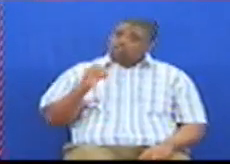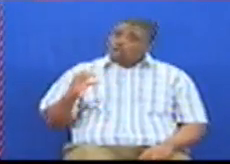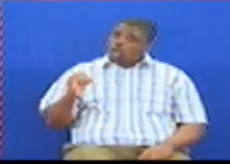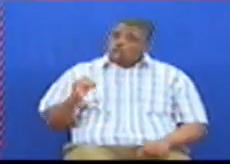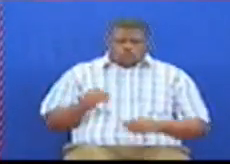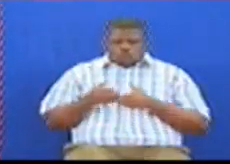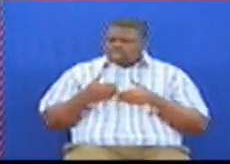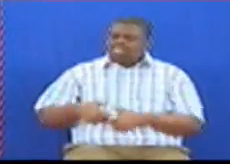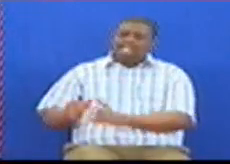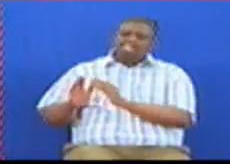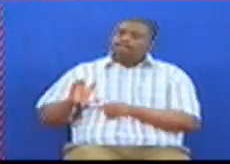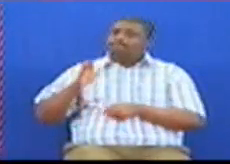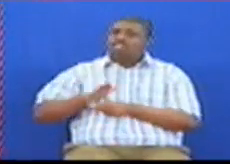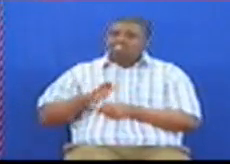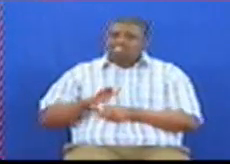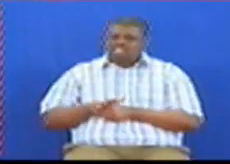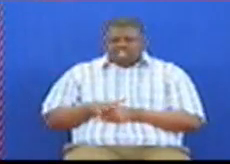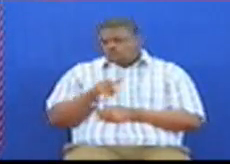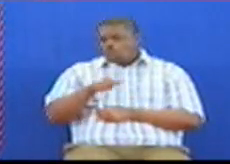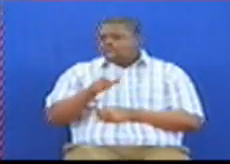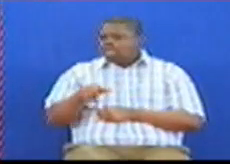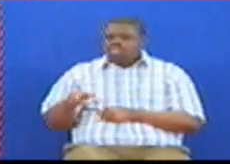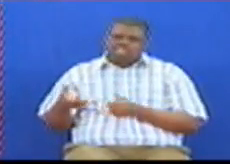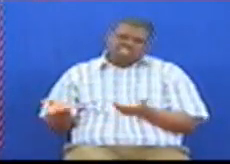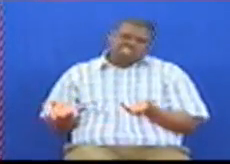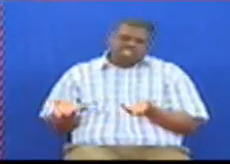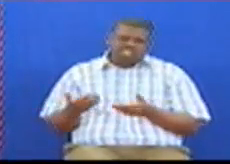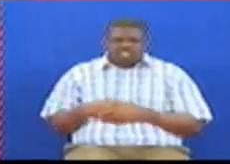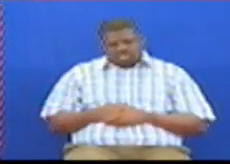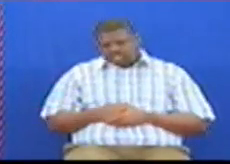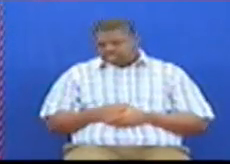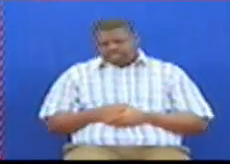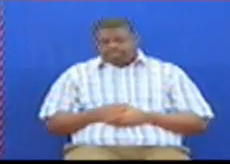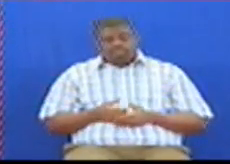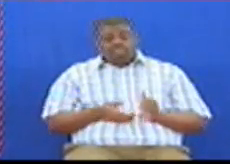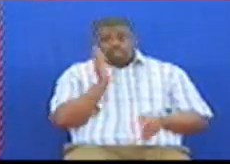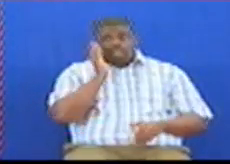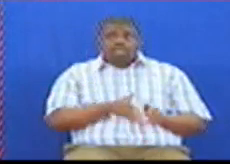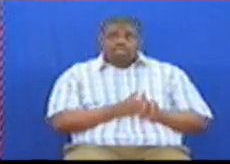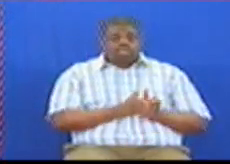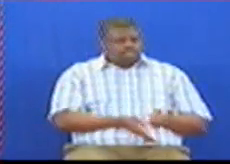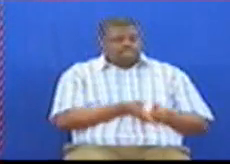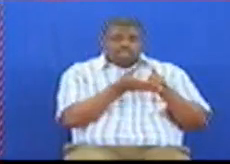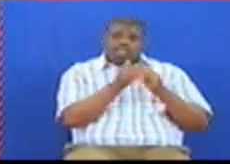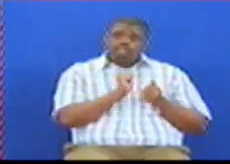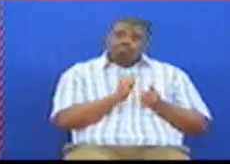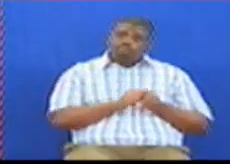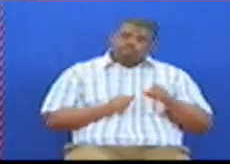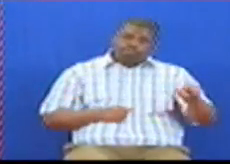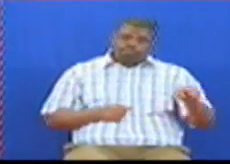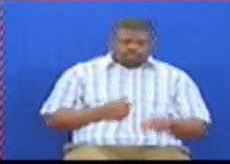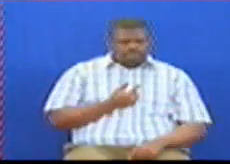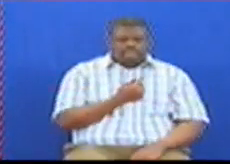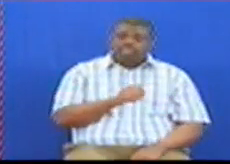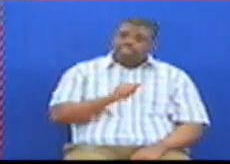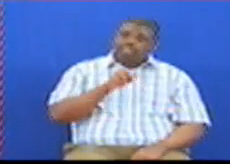yacha yawe mengi ili kuyamwagia kwa wananchi, utadhani hawana sababu za kuendelea kuishi pale. Tunaomba sana serikali tusaidie kwenye hilo, lakini pia Tarura wamekuwa